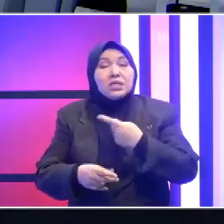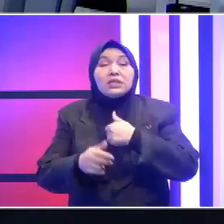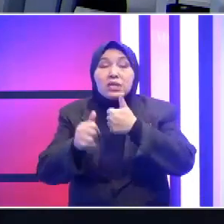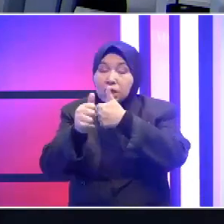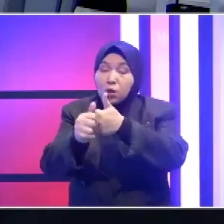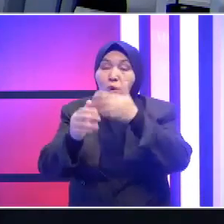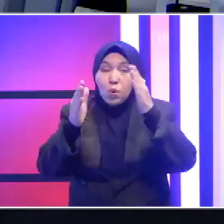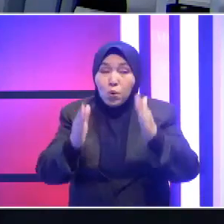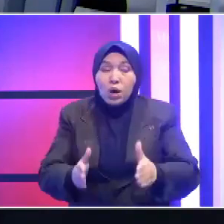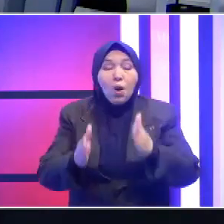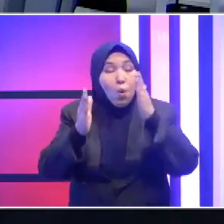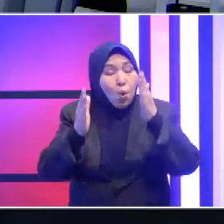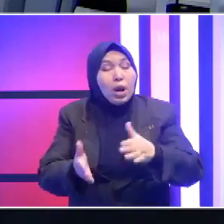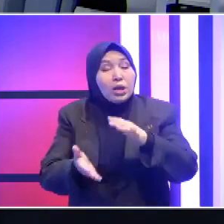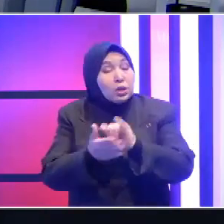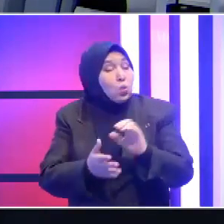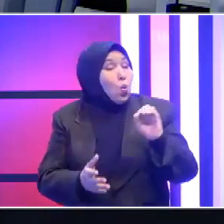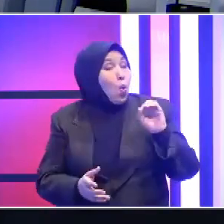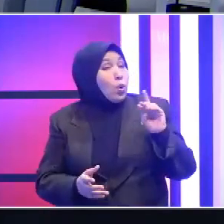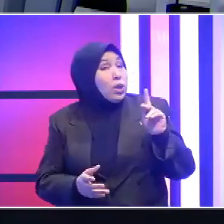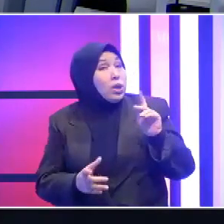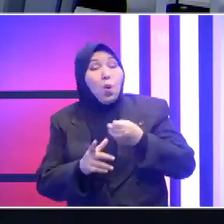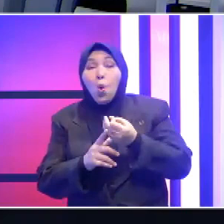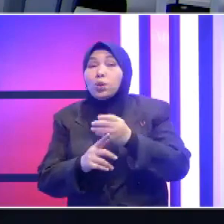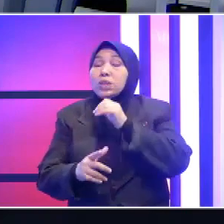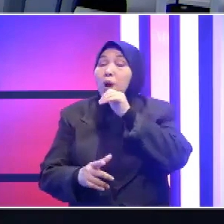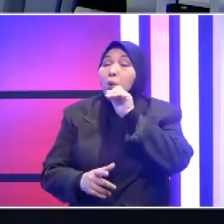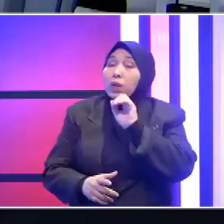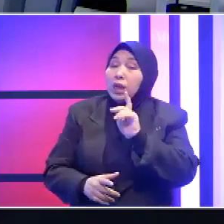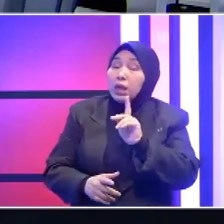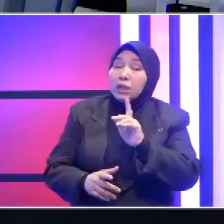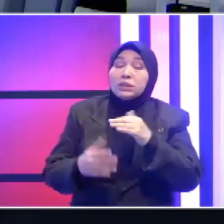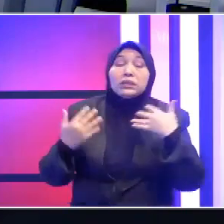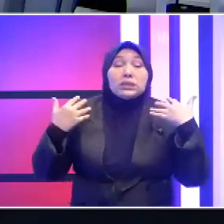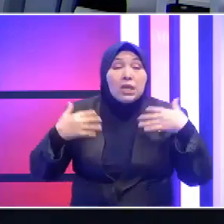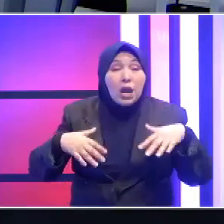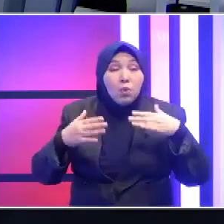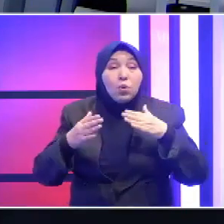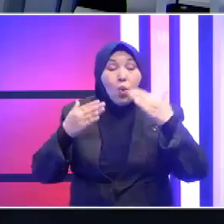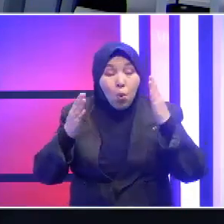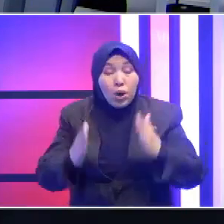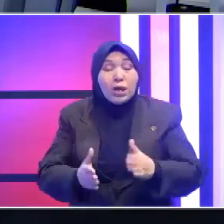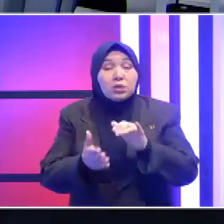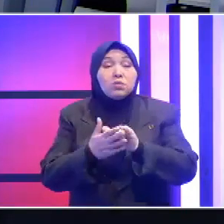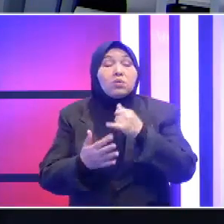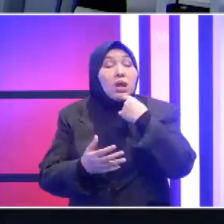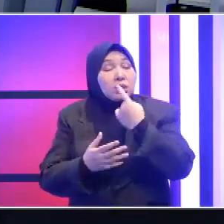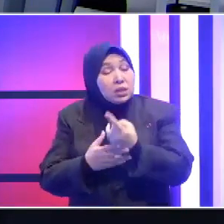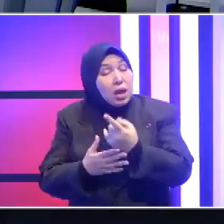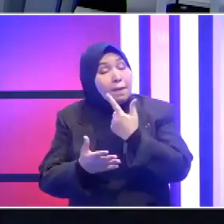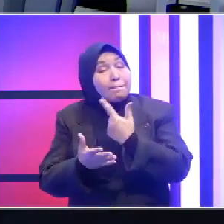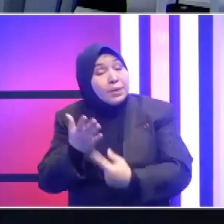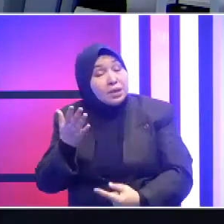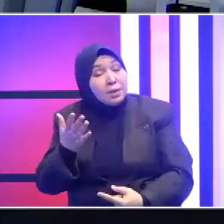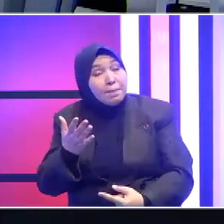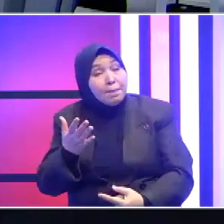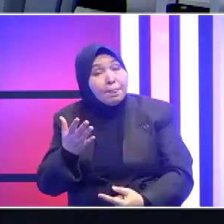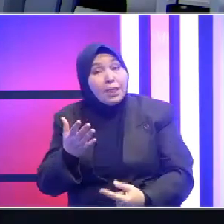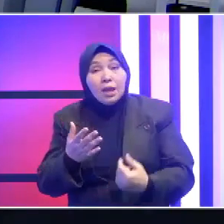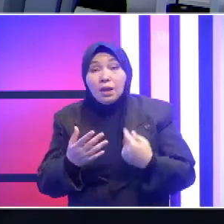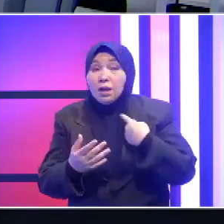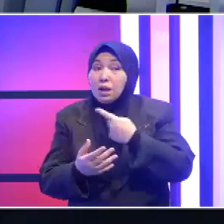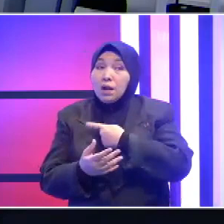itu orang-orang itu Oke kita oke ya oke kita Oke takut nanti orang Tidak Apa kabar o'neill like